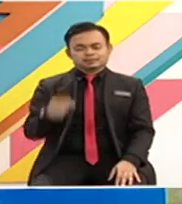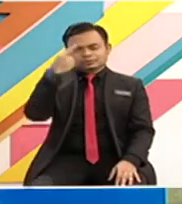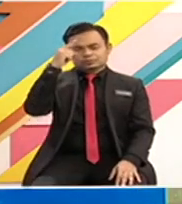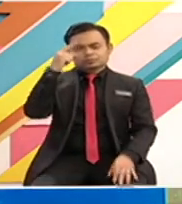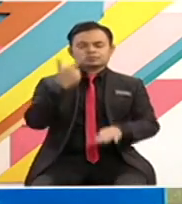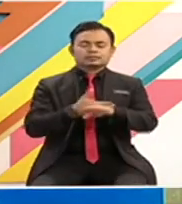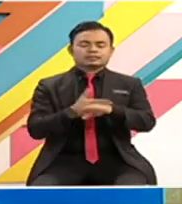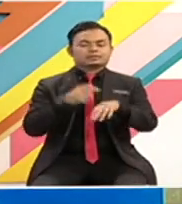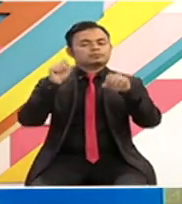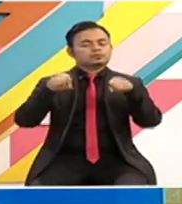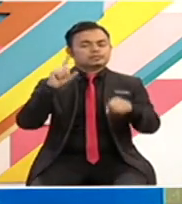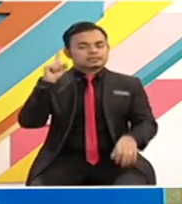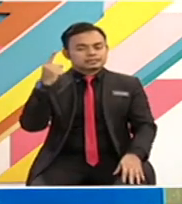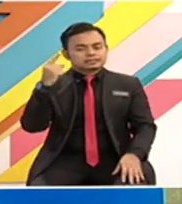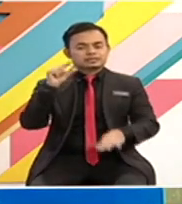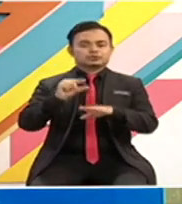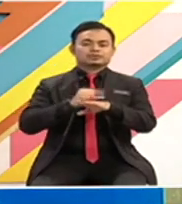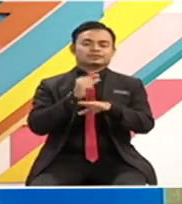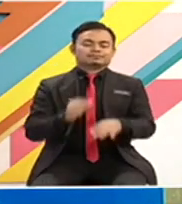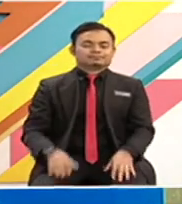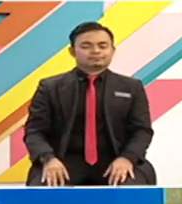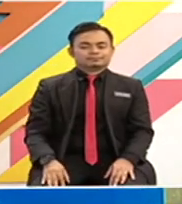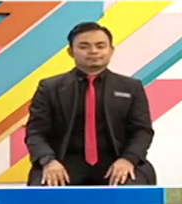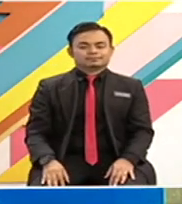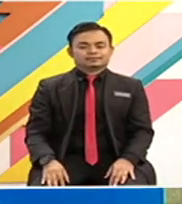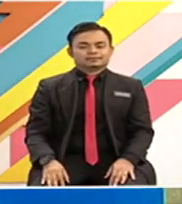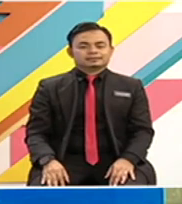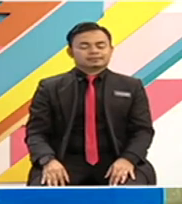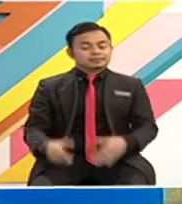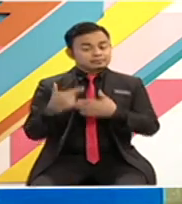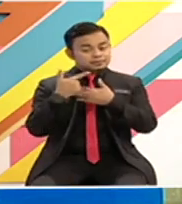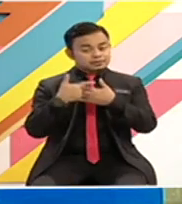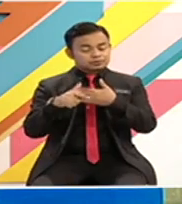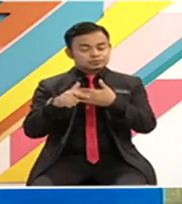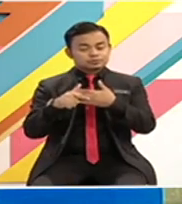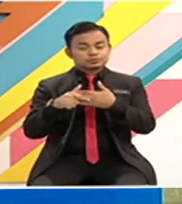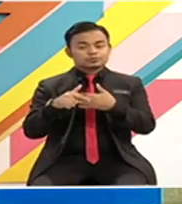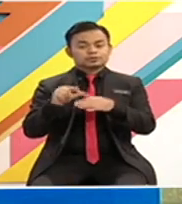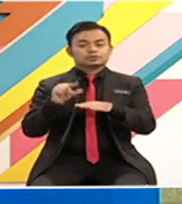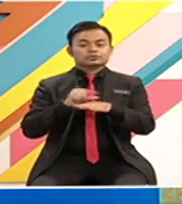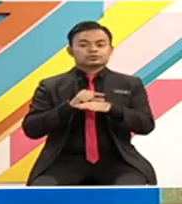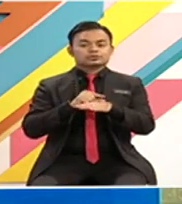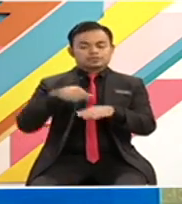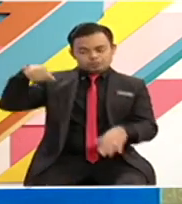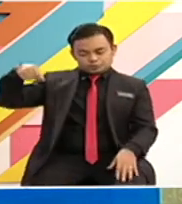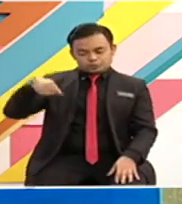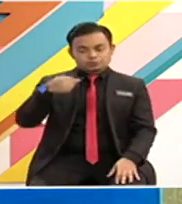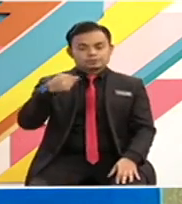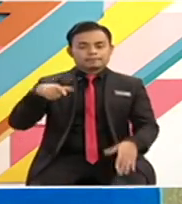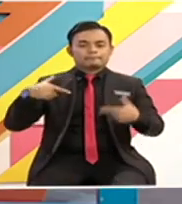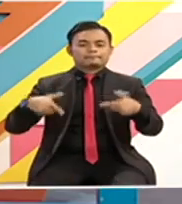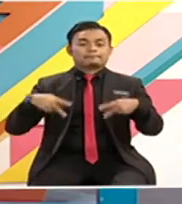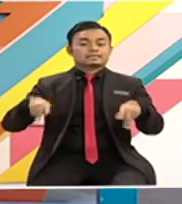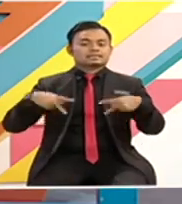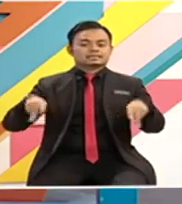boleh guna tanah abahan bahan ini ok kemudian kita pelukannya ini asuh plastik kalau tak